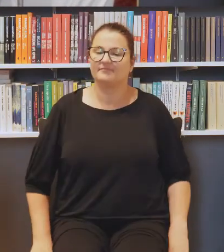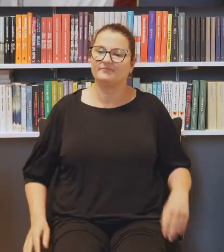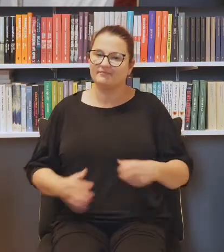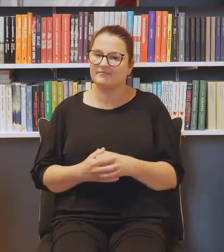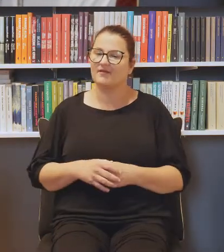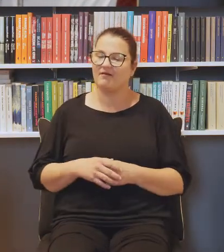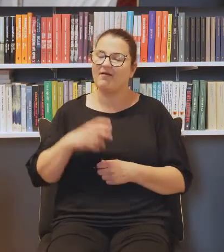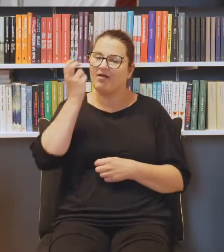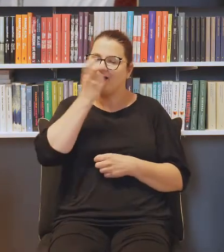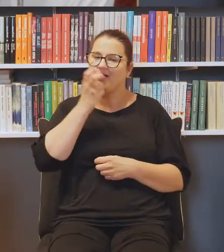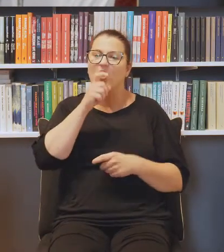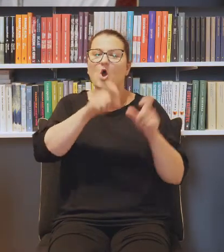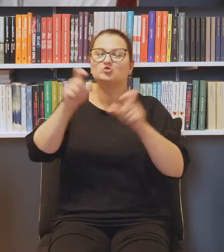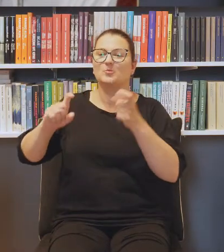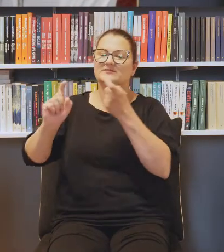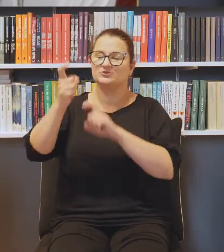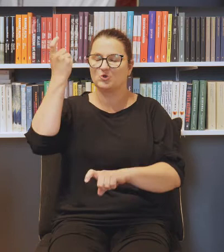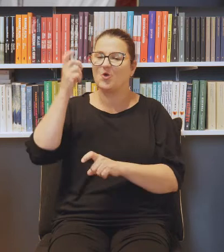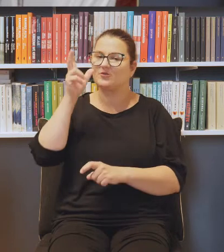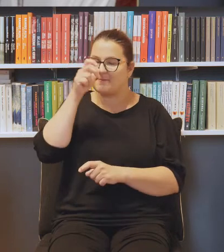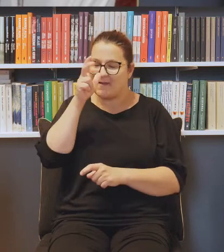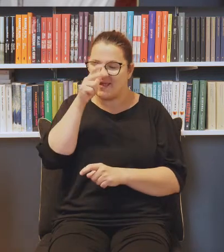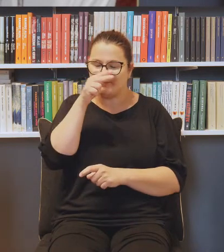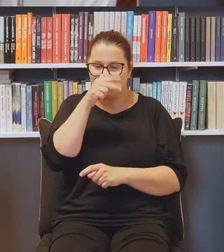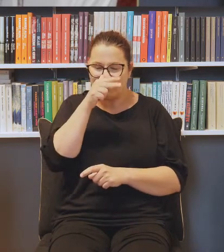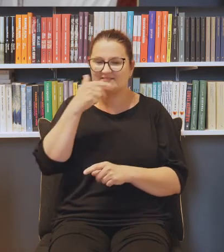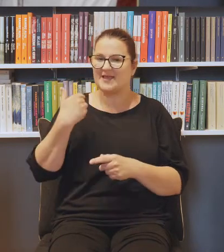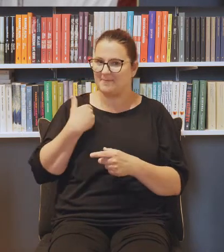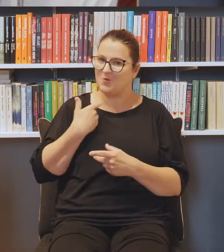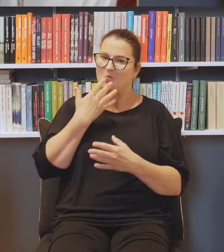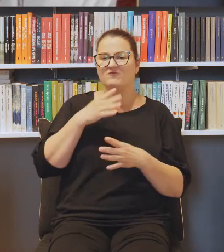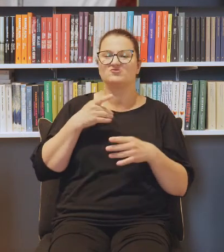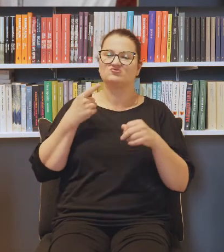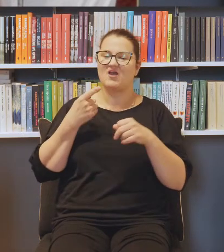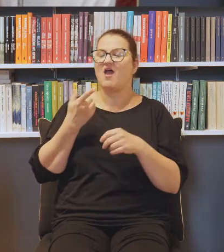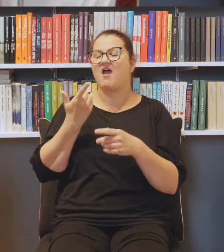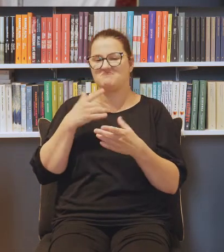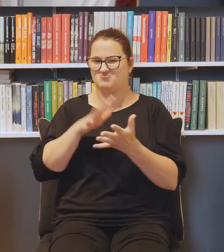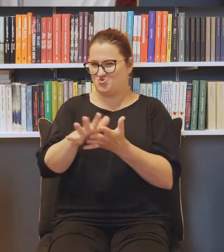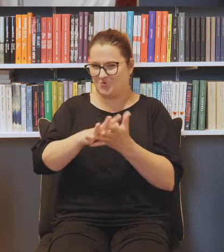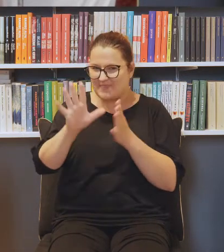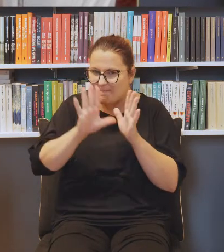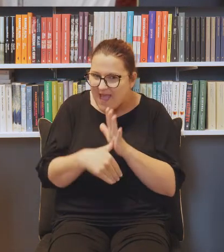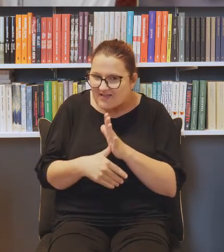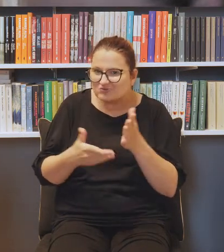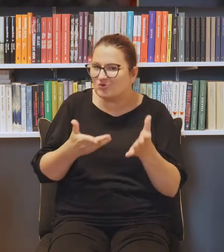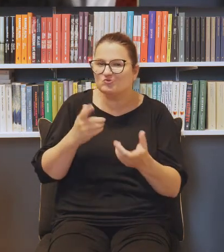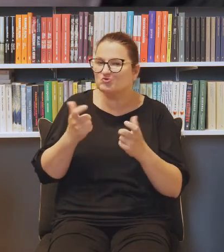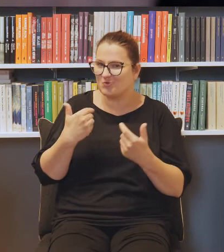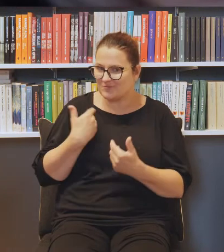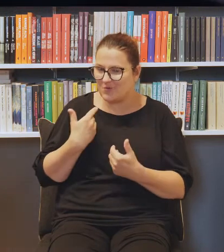odnośnie portretowania miasta jako brzydkiego, brudnego i tak dalej? Było coś takiego, nawet w tej